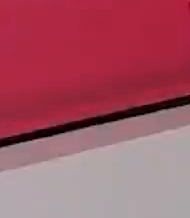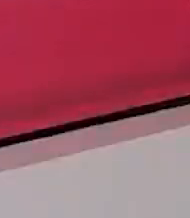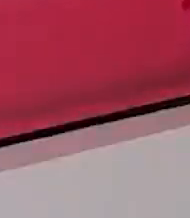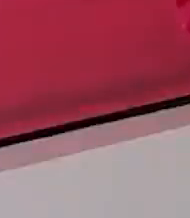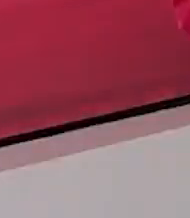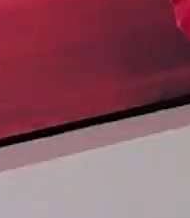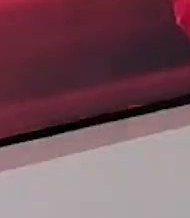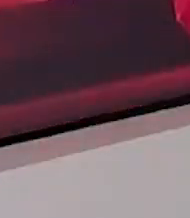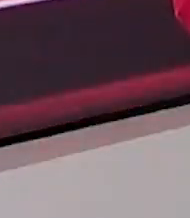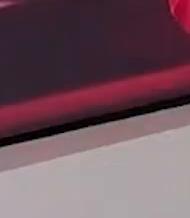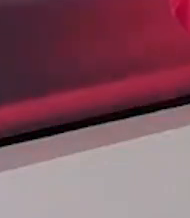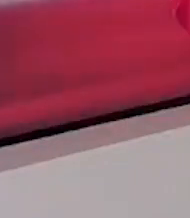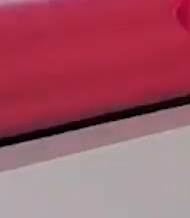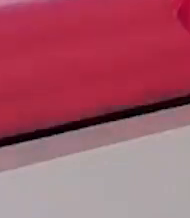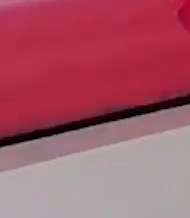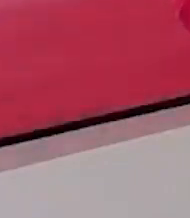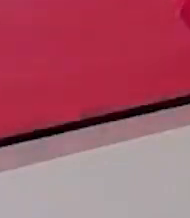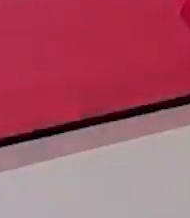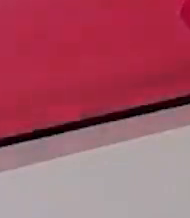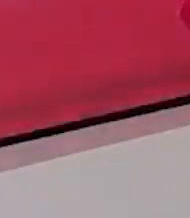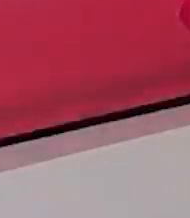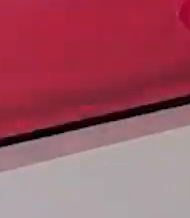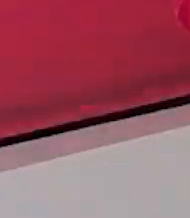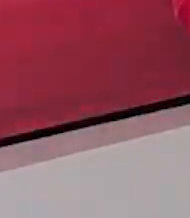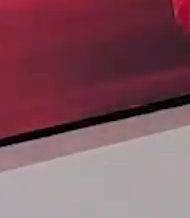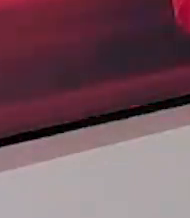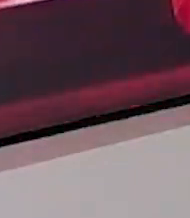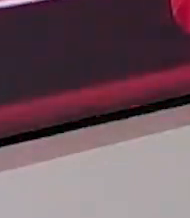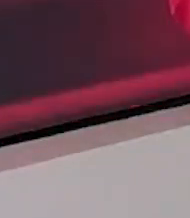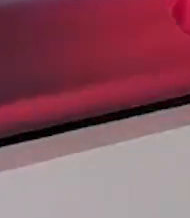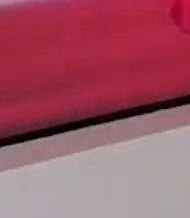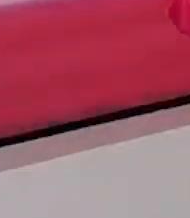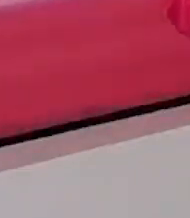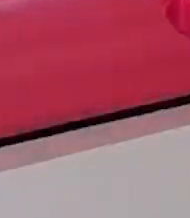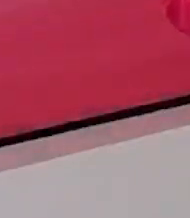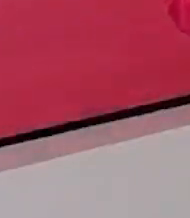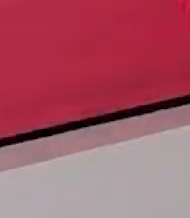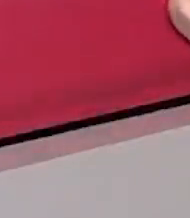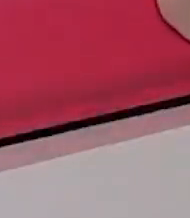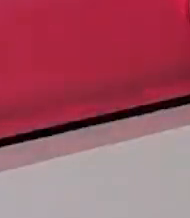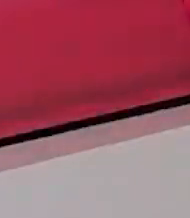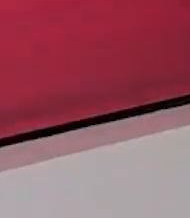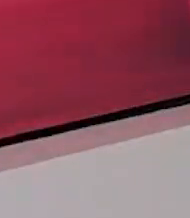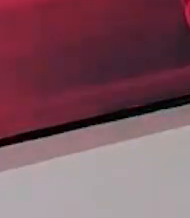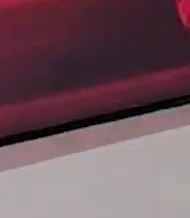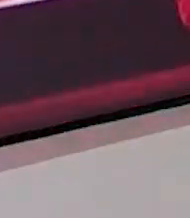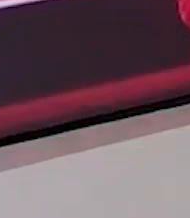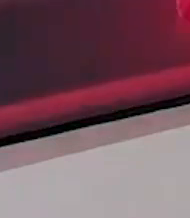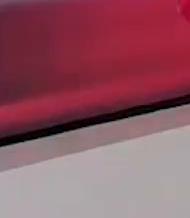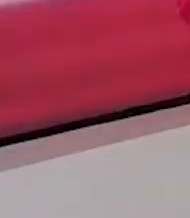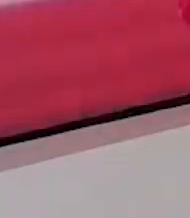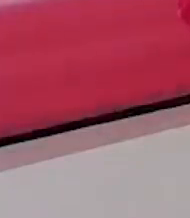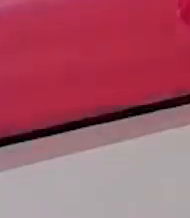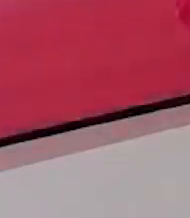Mga kapuso, para una ka sa mga balita, mag-subscribe sa GMA Integrated News sa YouTube. Sa mga kapuso abroad,